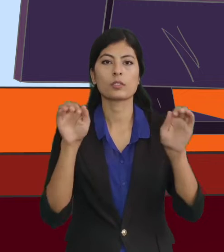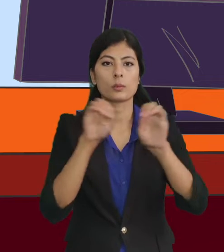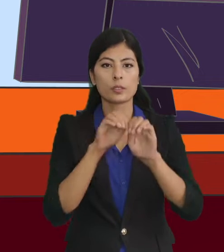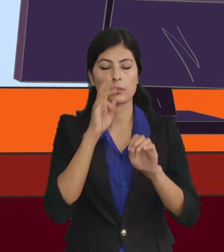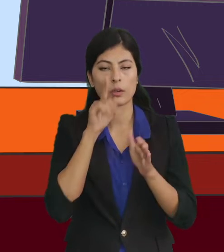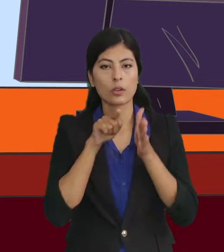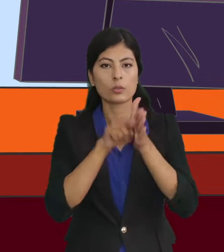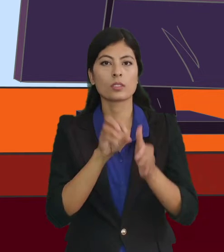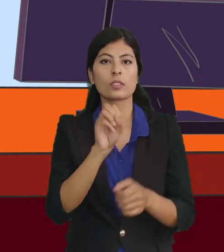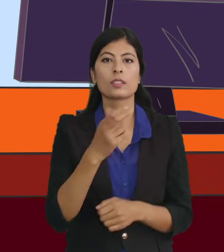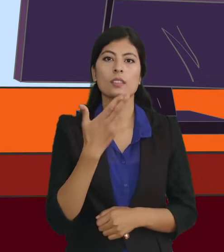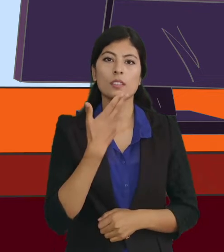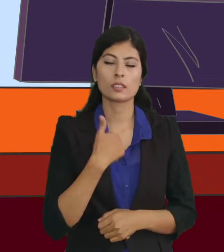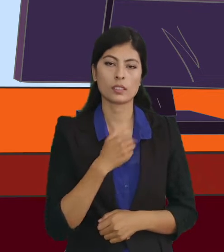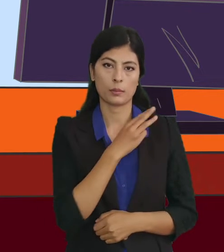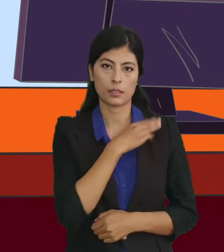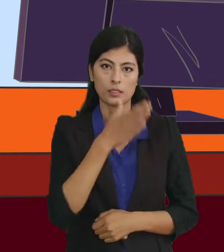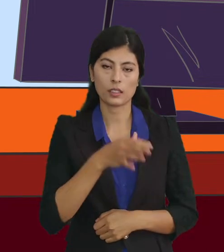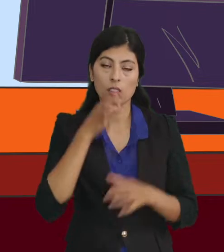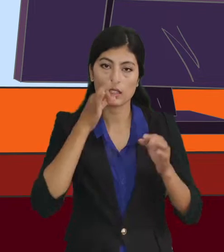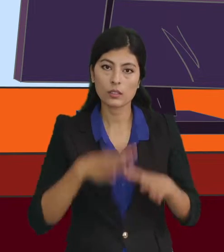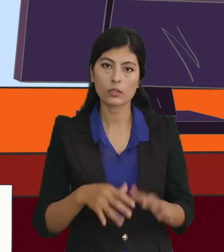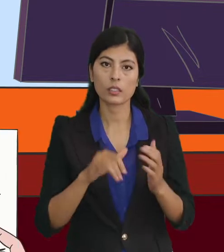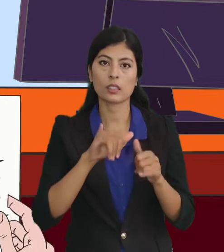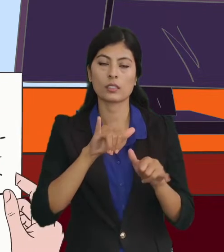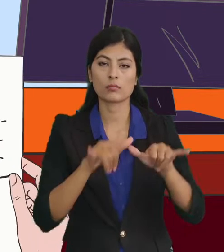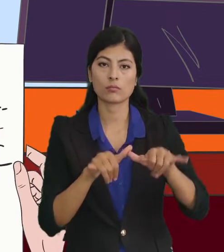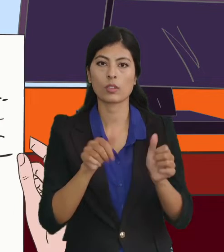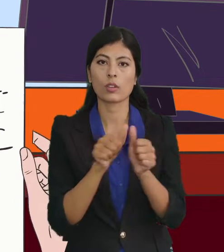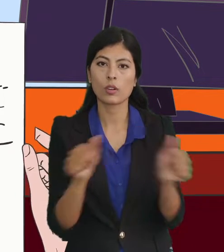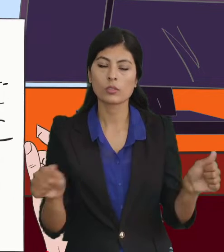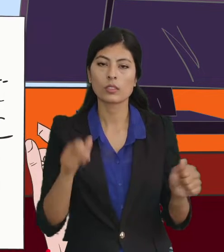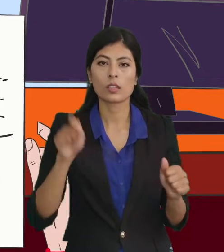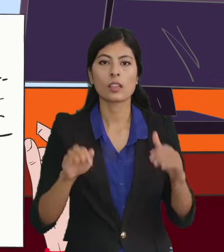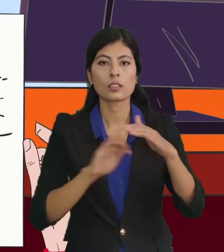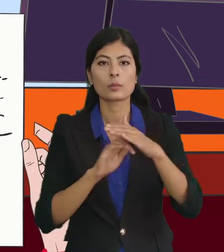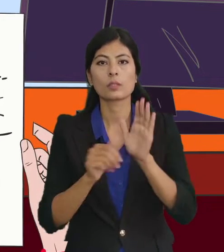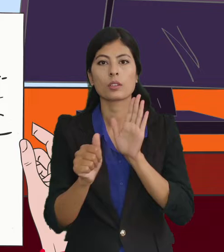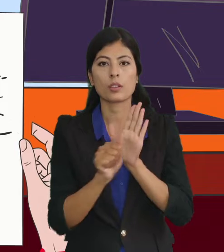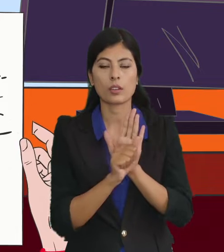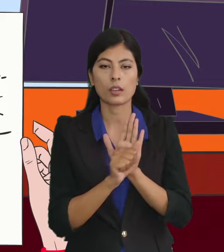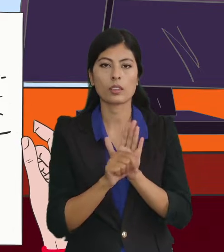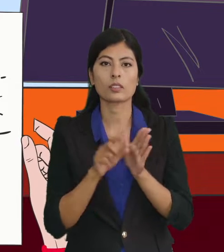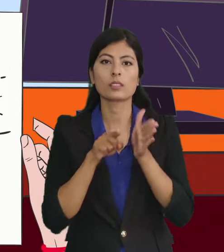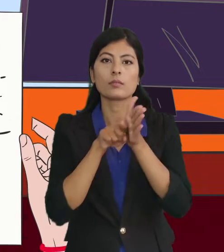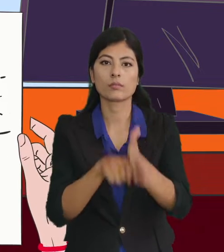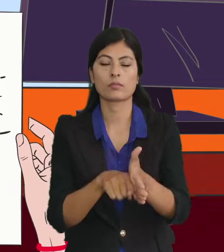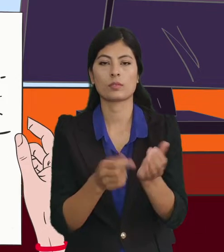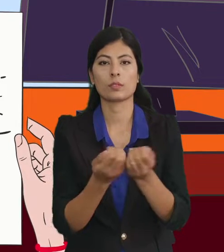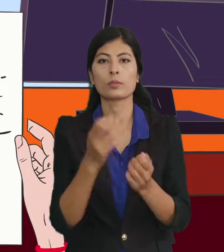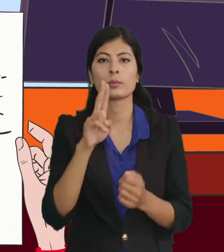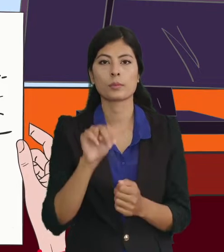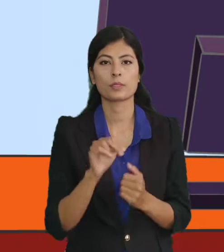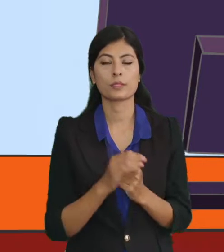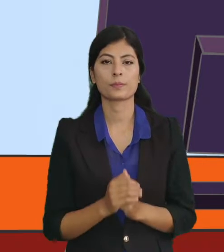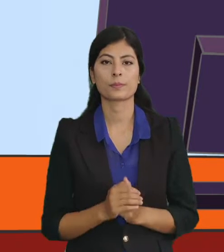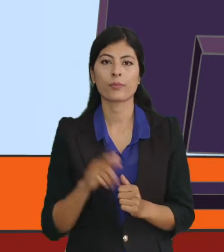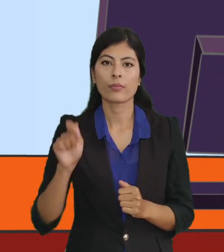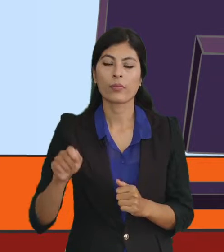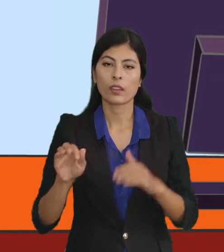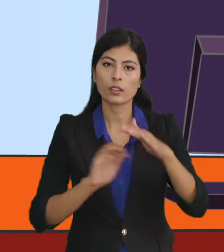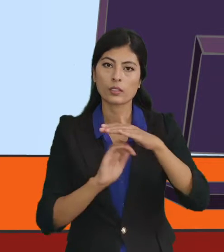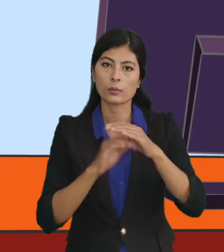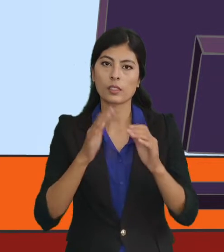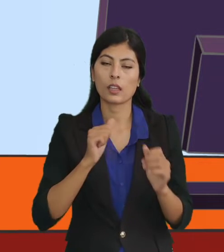संबंध में शिकायत देवे चाहे वाला व्यक्ति के निश्चित ढांचा में न्यायिक समिति समक्ष निवेदन देवे के पड़ैया।